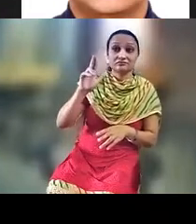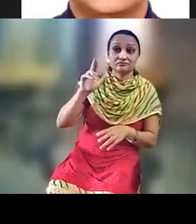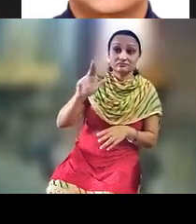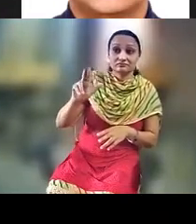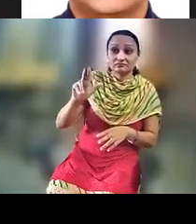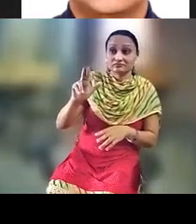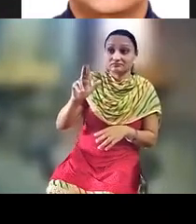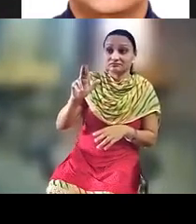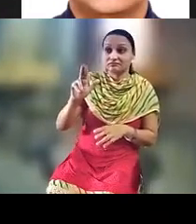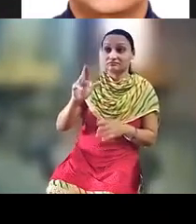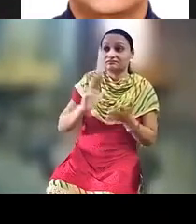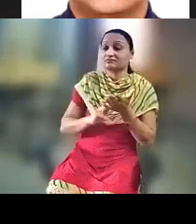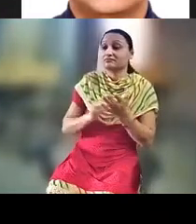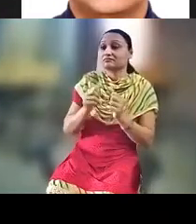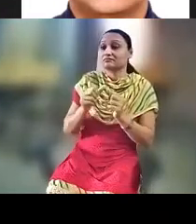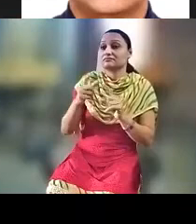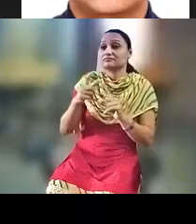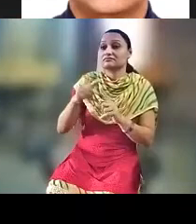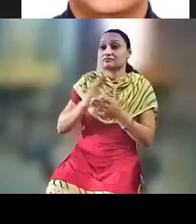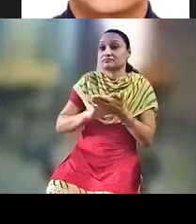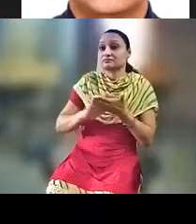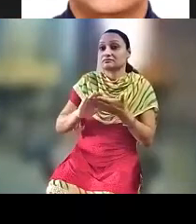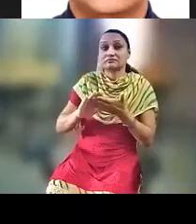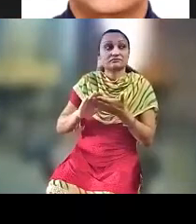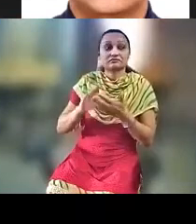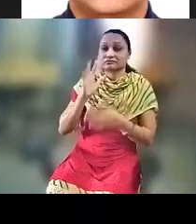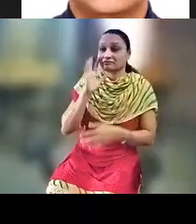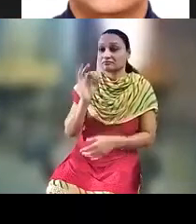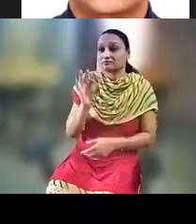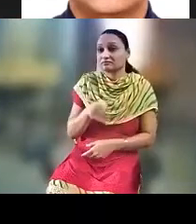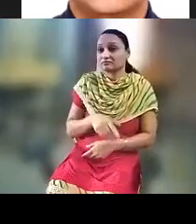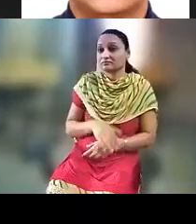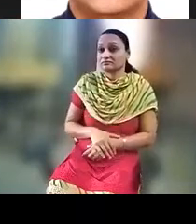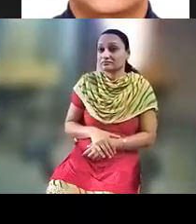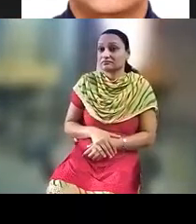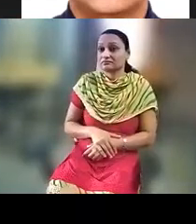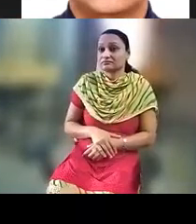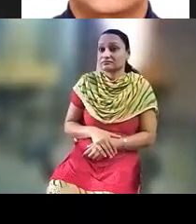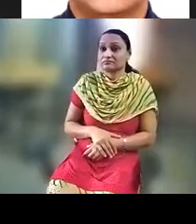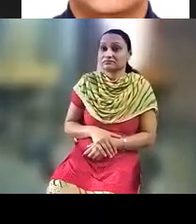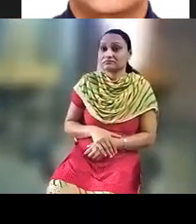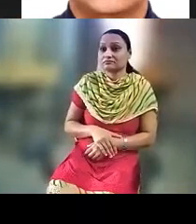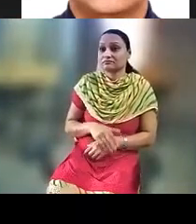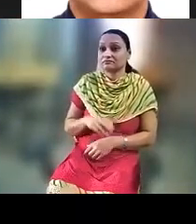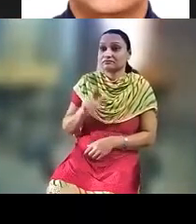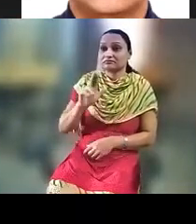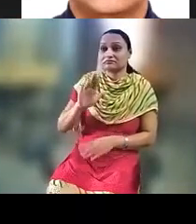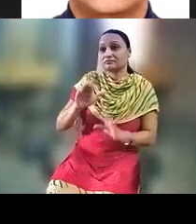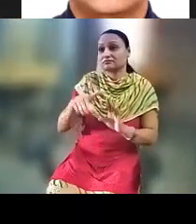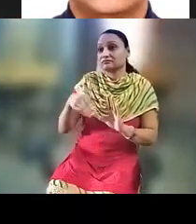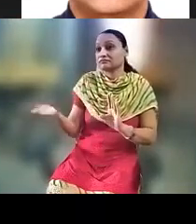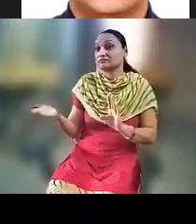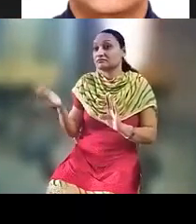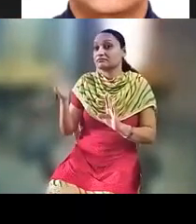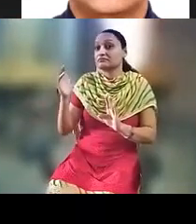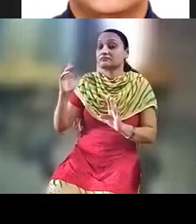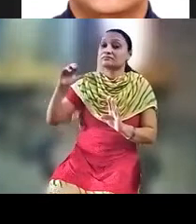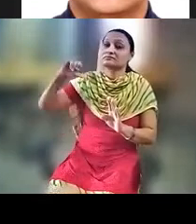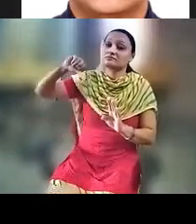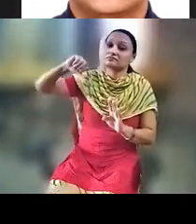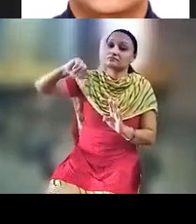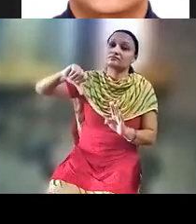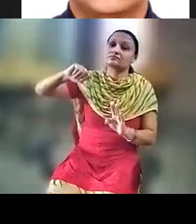का आई एम श्योर बहुत बड़ा नंबर होगा। देन हाई स्कूल स्टूडेंट्स नॉट ग्रेजुएटिंग ऑन टाइम, जो